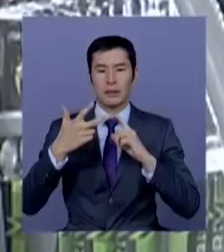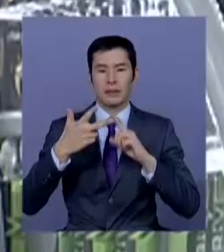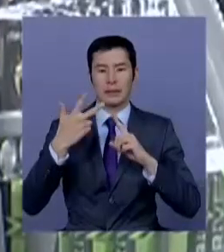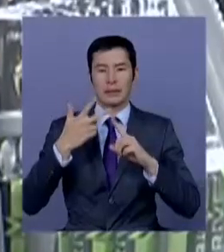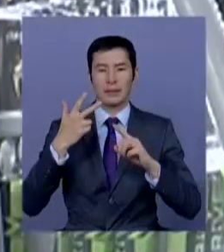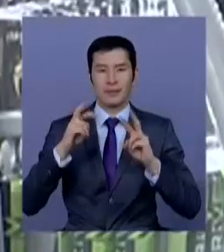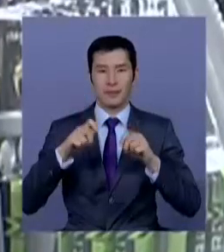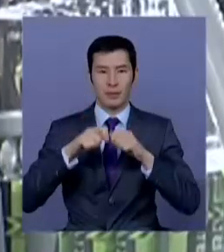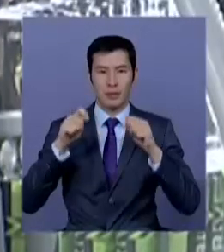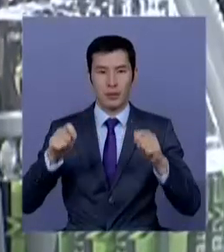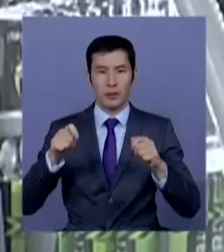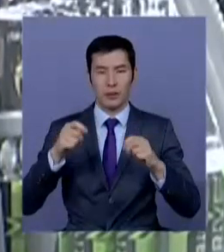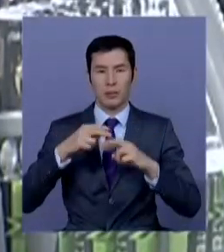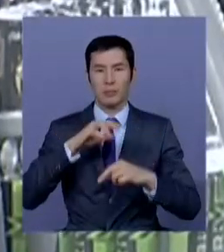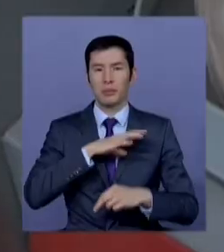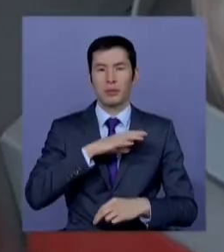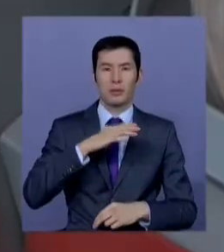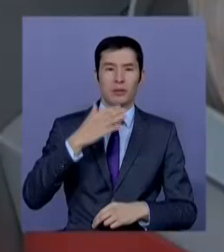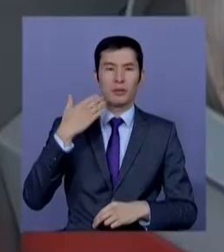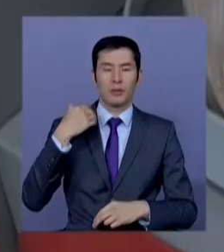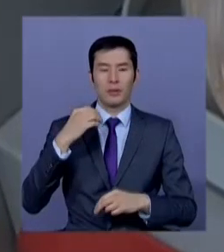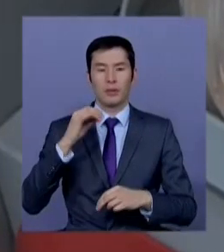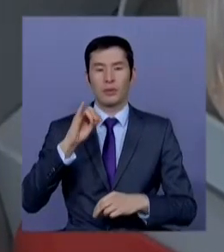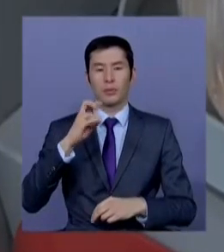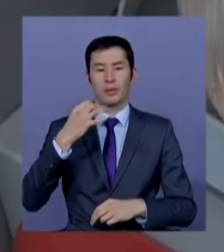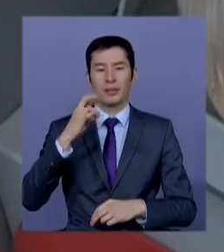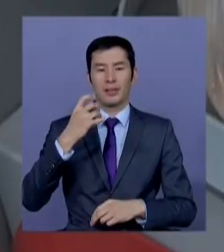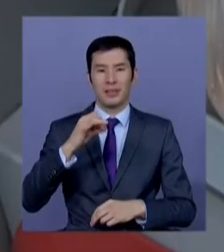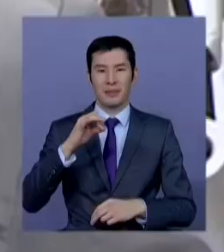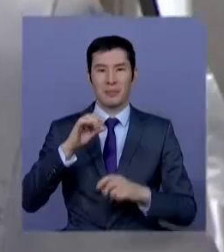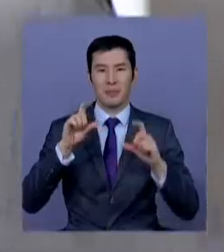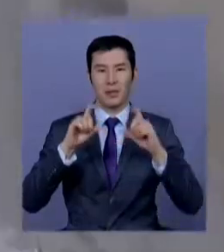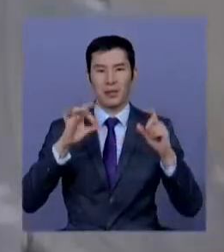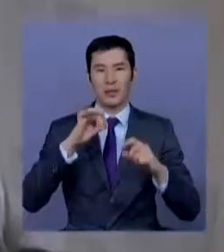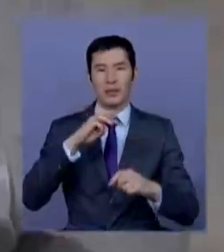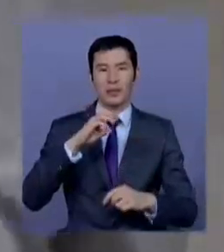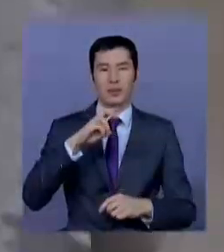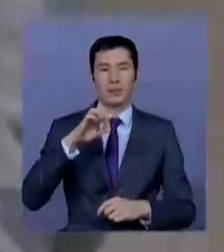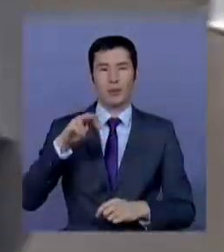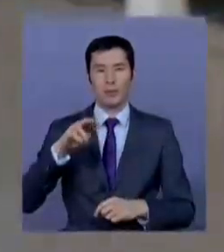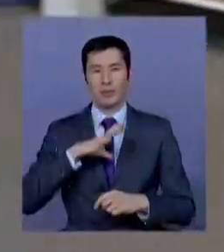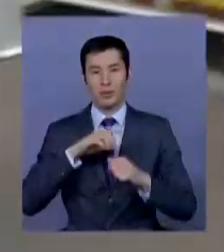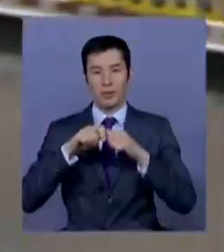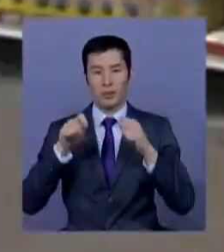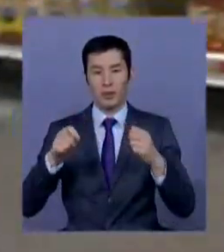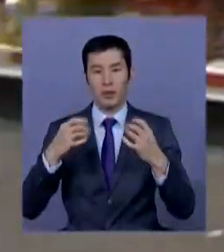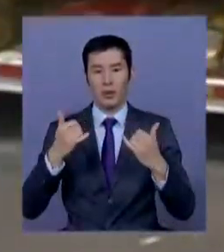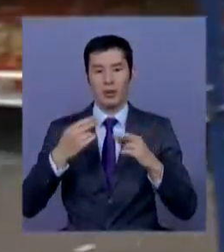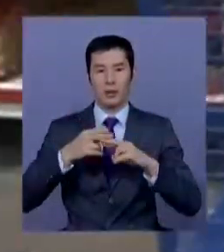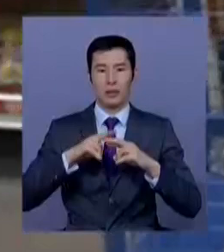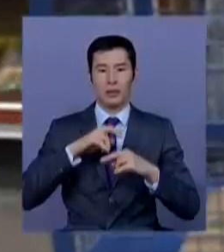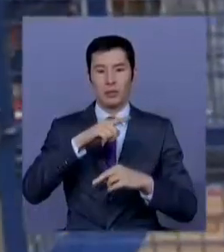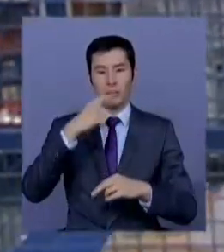сатушысыз касса. Осыған дейін мамыр айында қаладағы юбилейный смол сауда желілерінде іске қосылған еді. Енді дүкен басшылығы